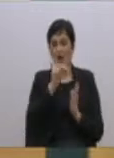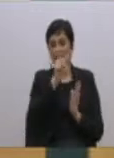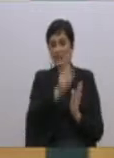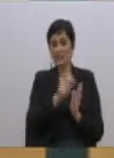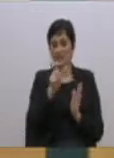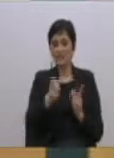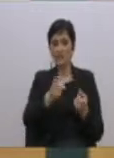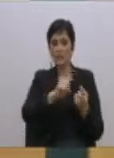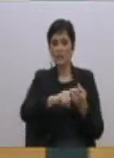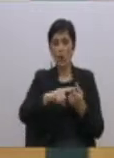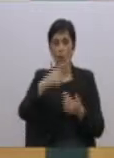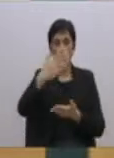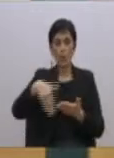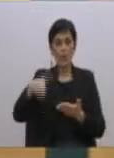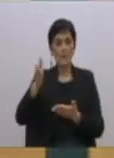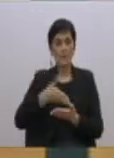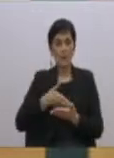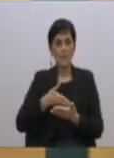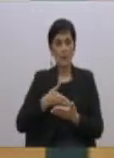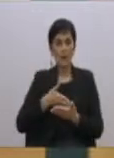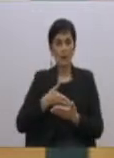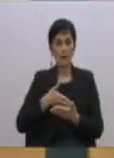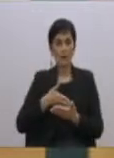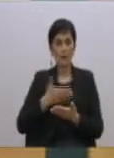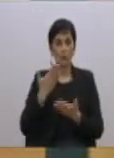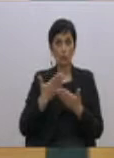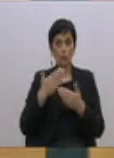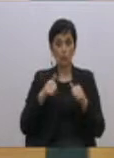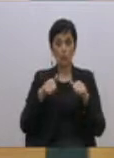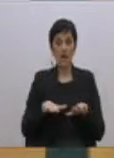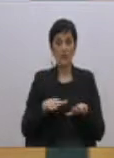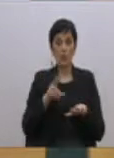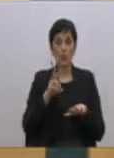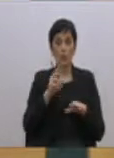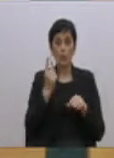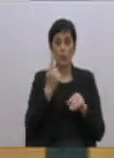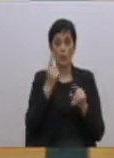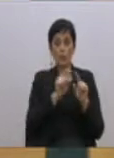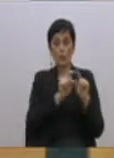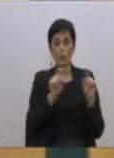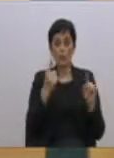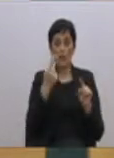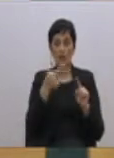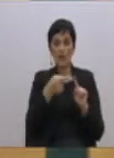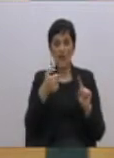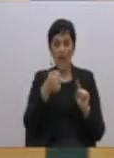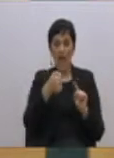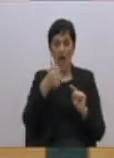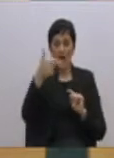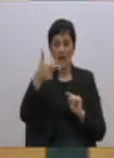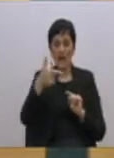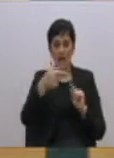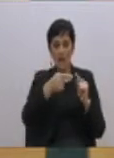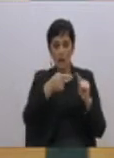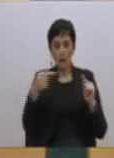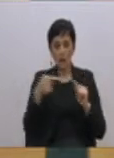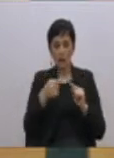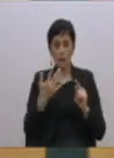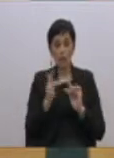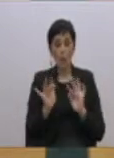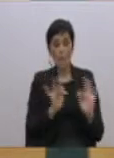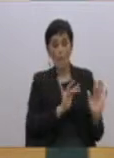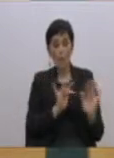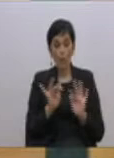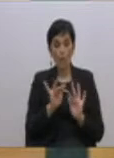Candidatul tânăr care a ucundeba, tu dați genelia, am muhlis pe punctis a gheco puncte bidegatuali cine bolii români muhlide bici